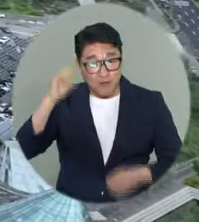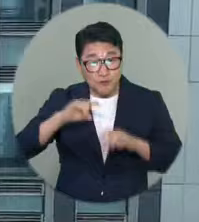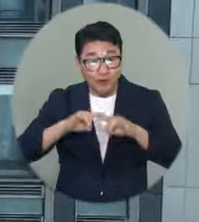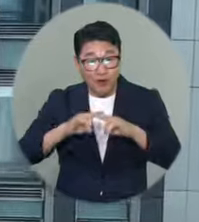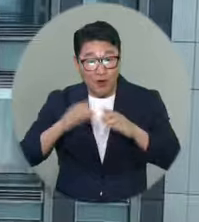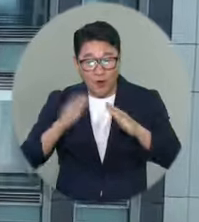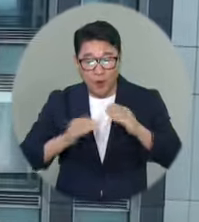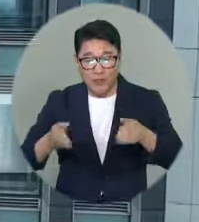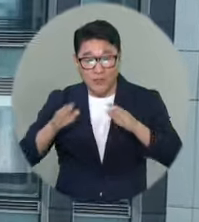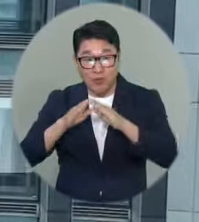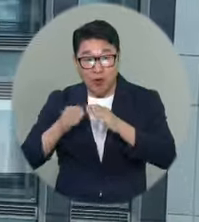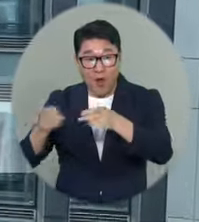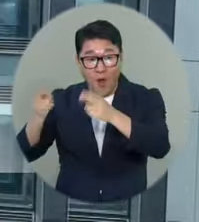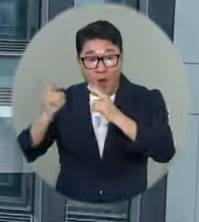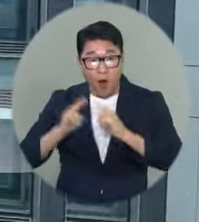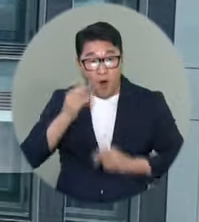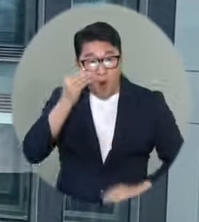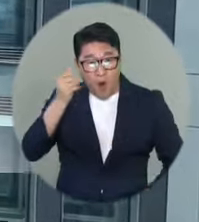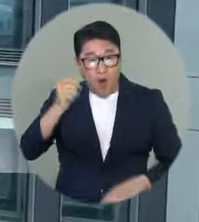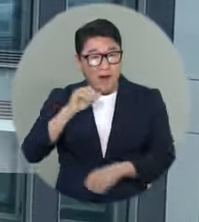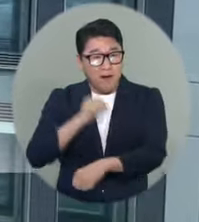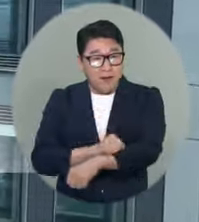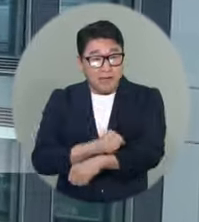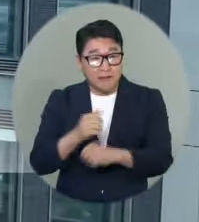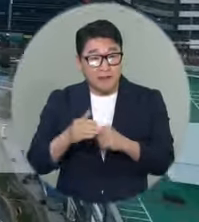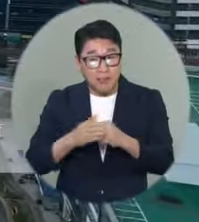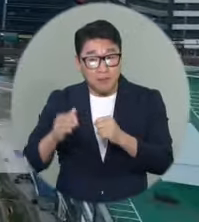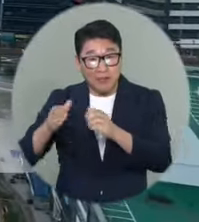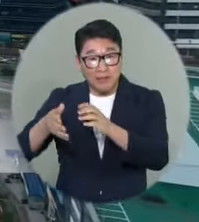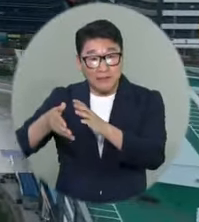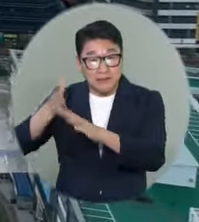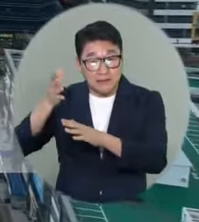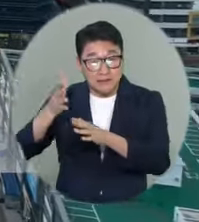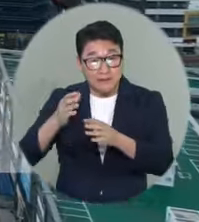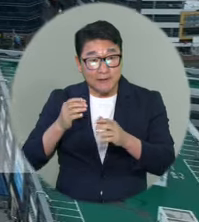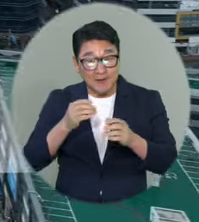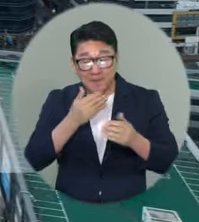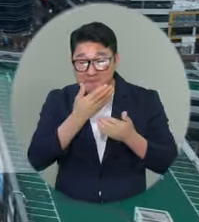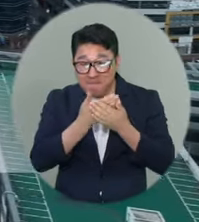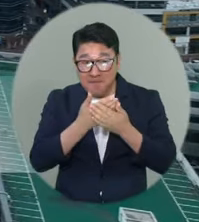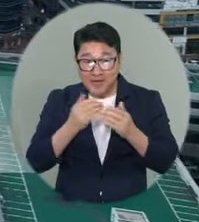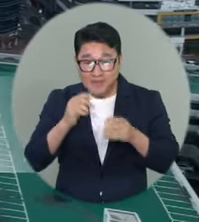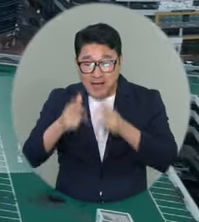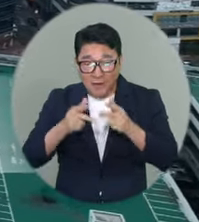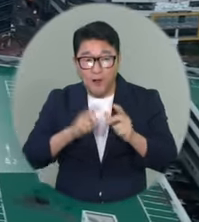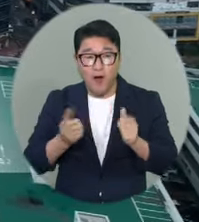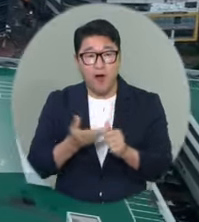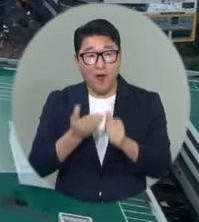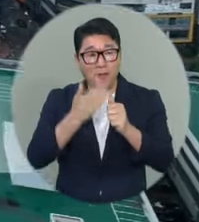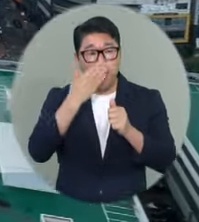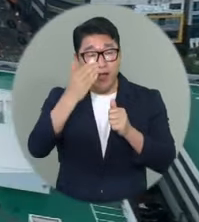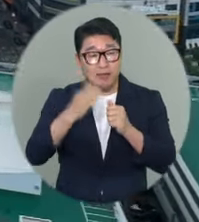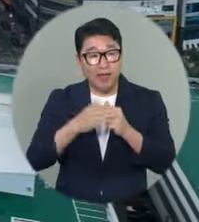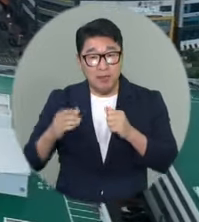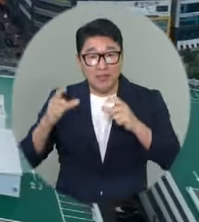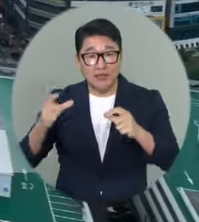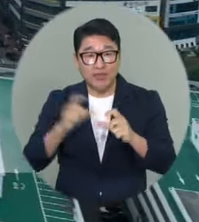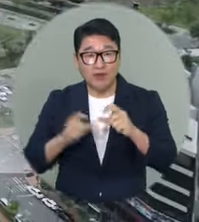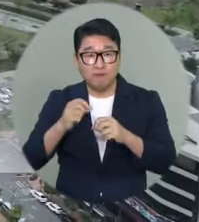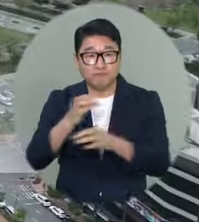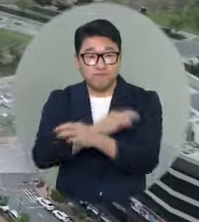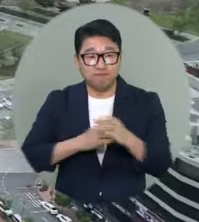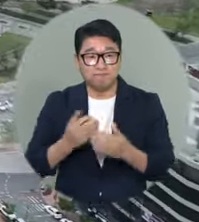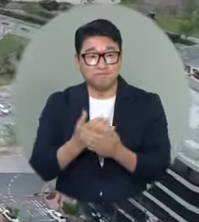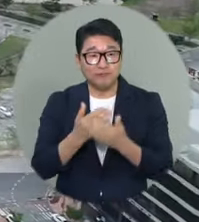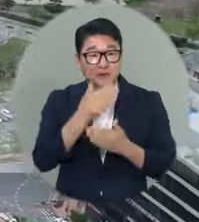기존 공기업과의 연결고리가 깊은 데다 양 시도의 주력 산업을 성장시킬 수 있고, 무엇보다 지역 활성화에